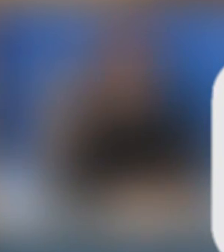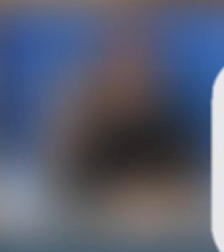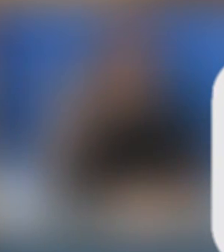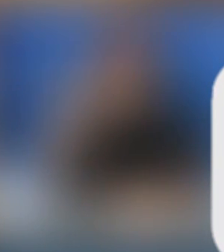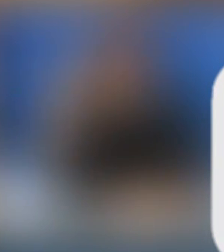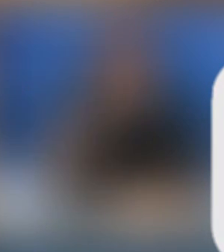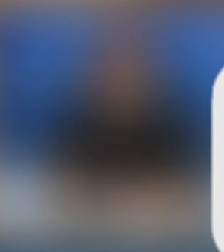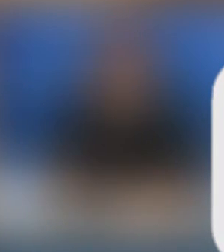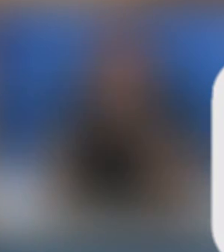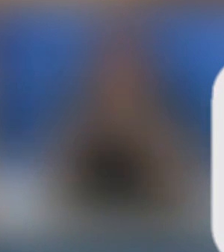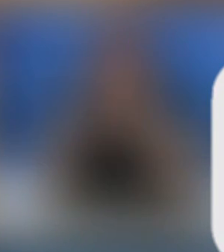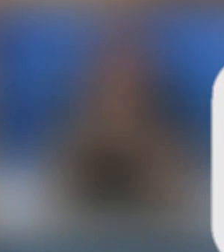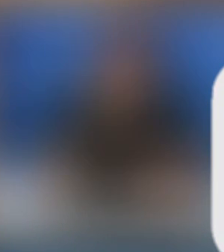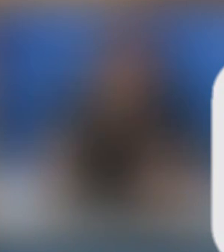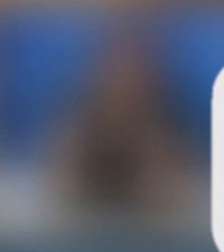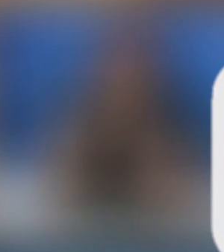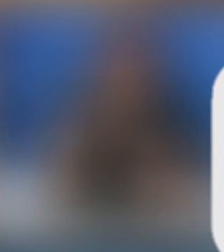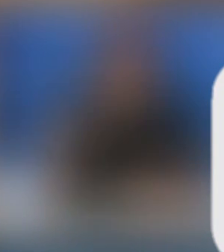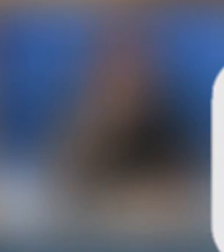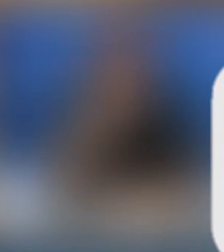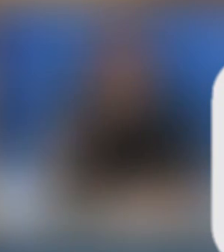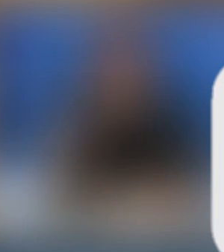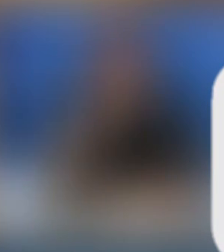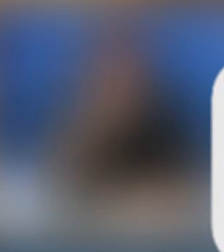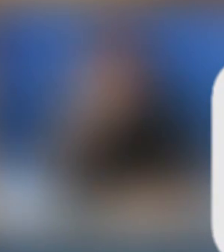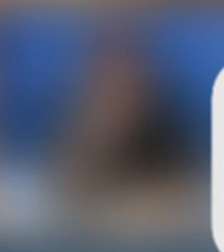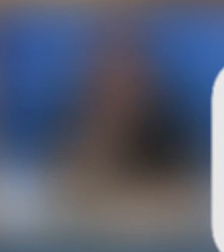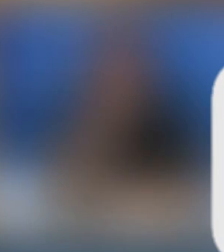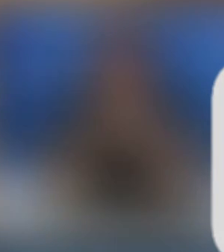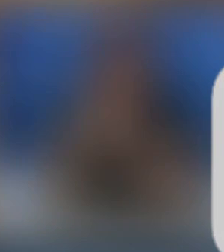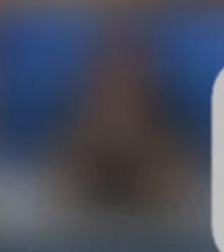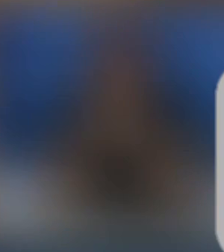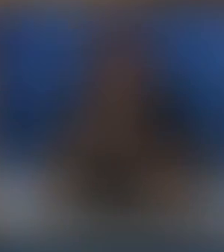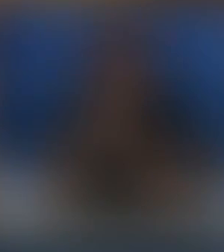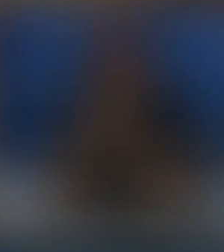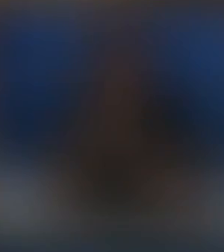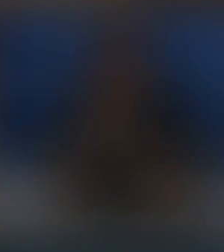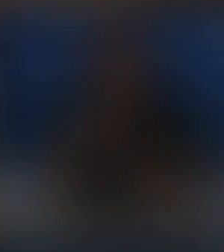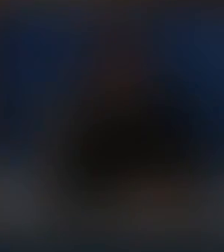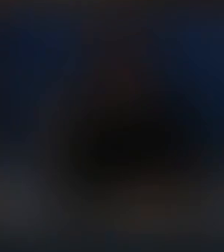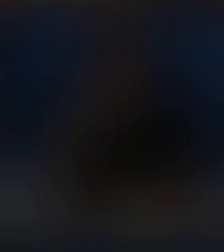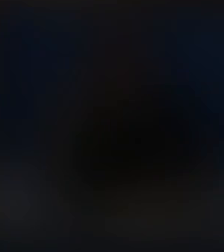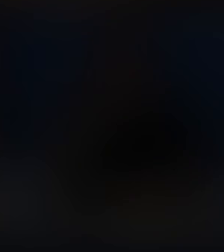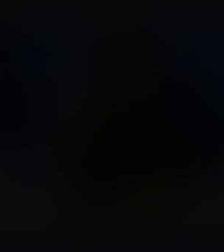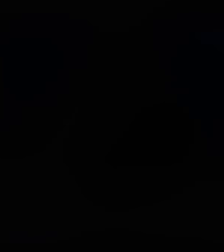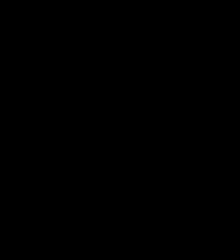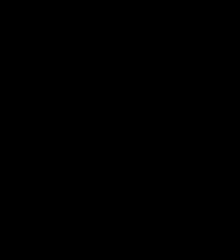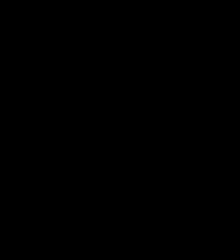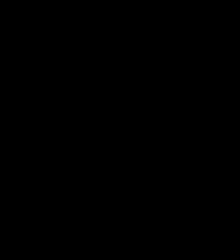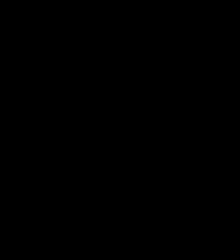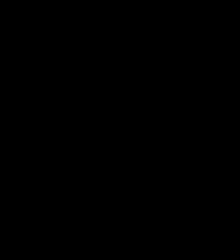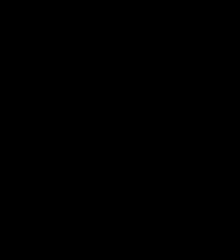κάνετε like σε αυτό το βίντεο, να εγγραφείτε στο κανάλι του Newsbreak και να κάνετε κλικ στο καμπανάκι για να ενημερώνεστε σε πραγματικό χρόνο.